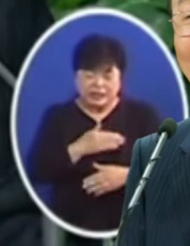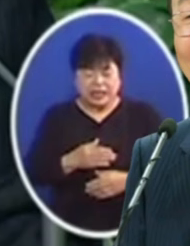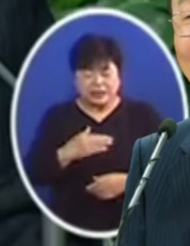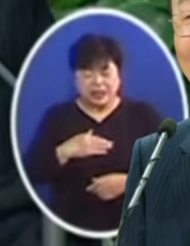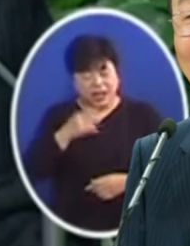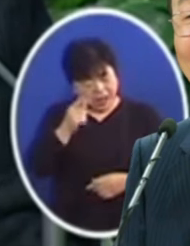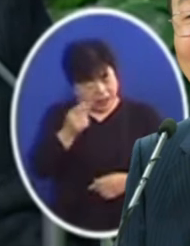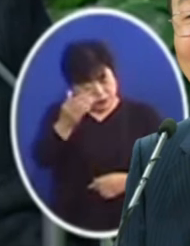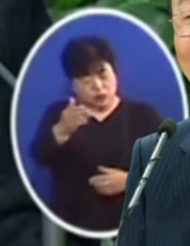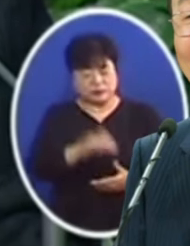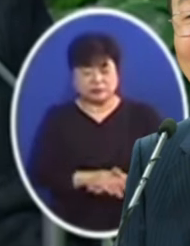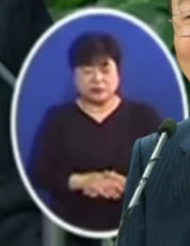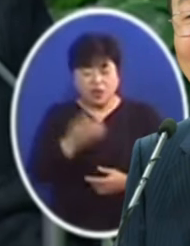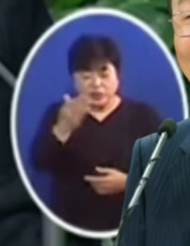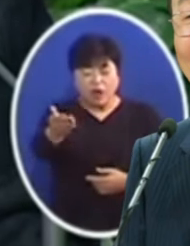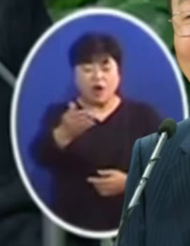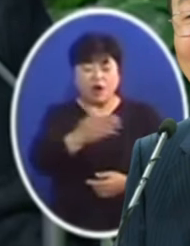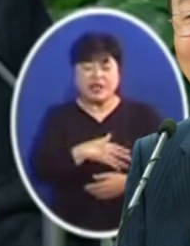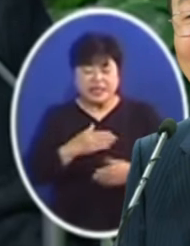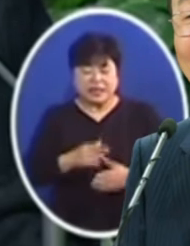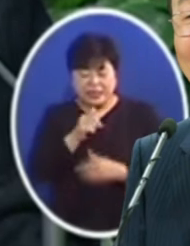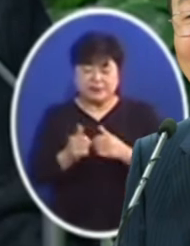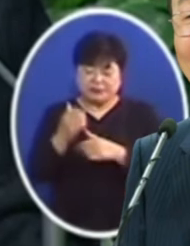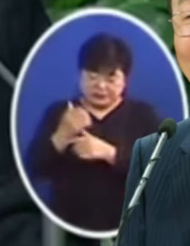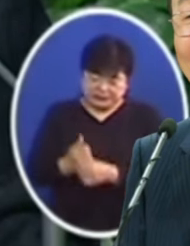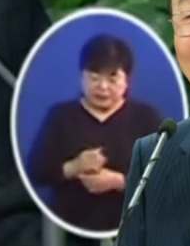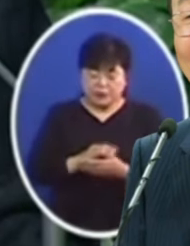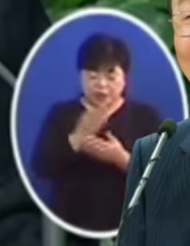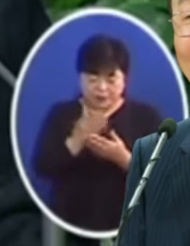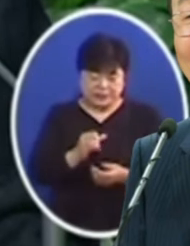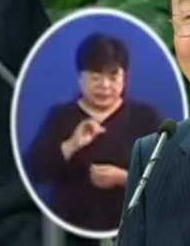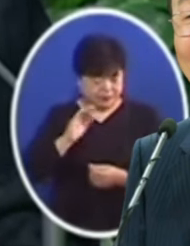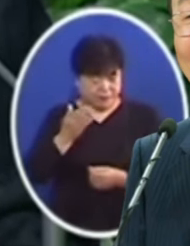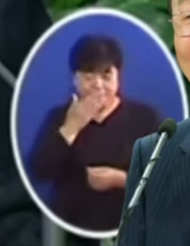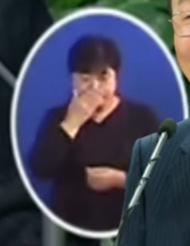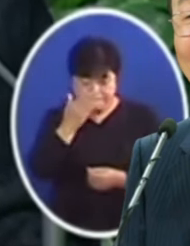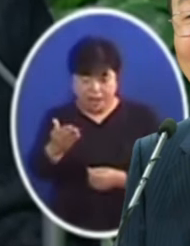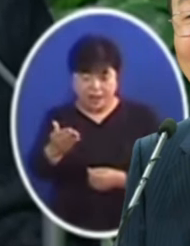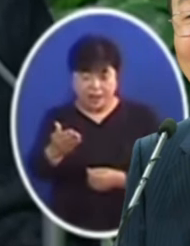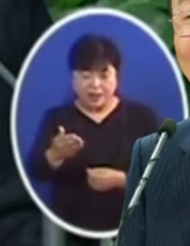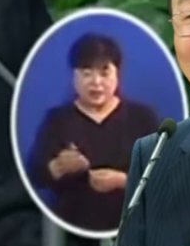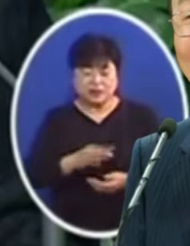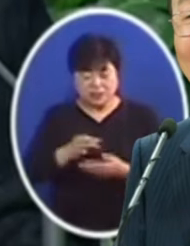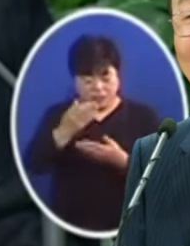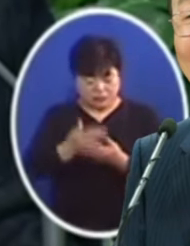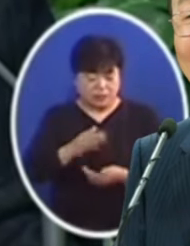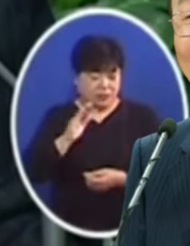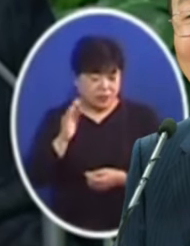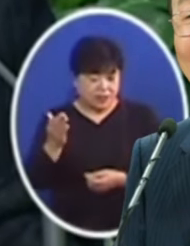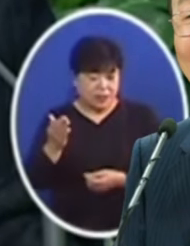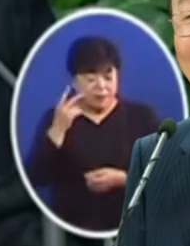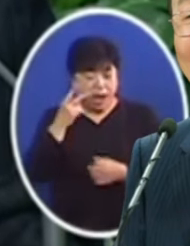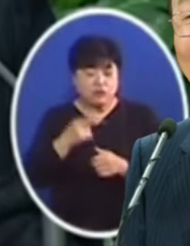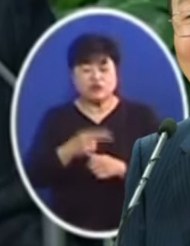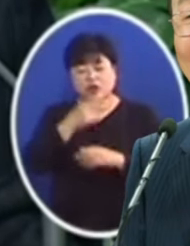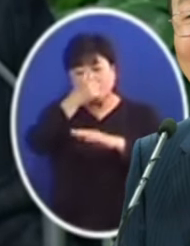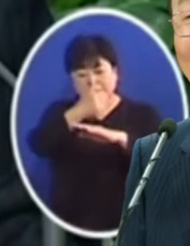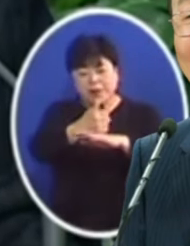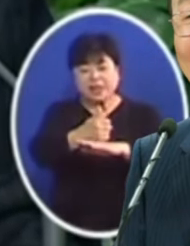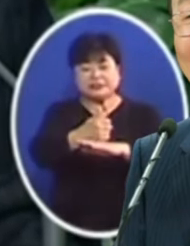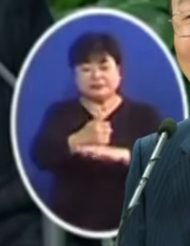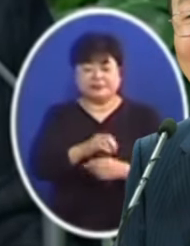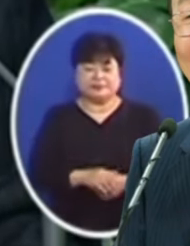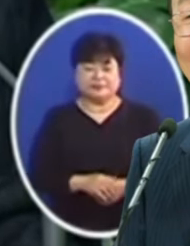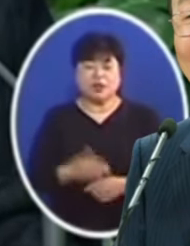내가 강하다, 네가 약해야 하나님께 의지하고 변화받은 삶으로 내가 너를 사용할 수 있다. 그래서 바울은 나중에 오히려